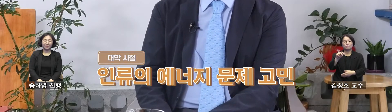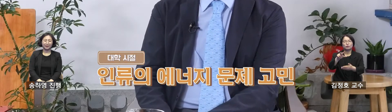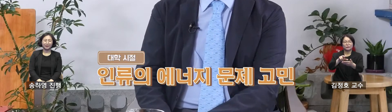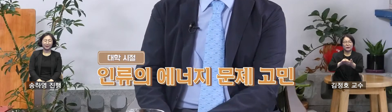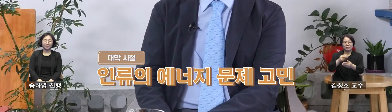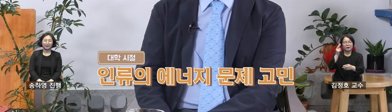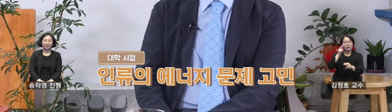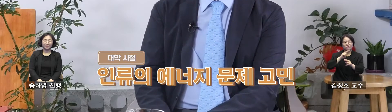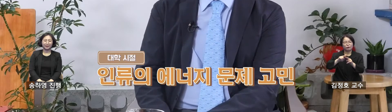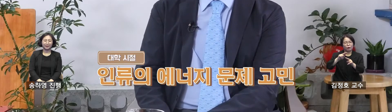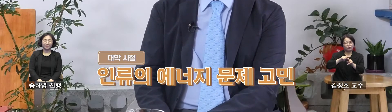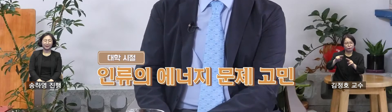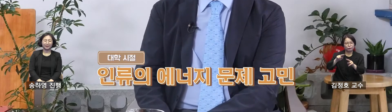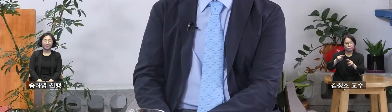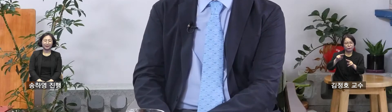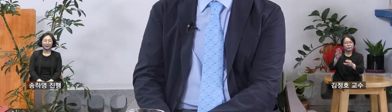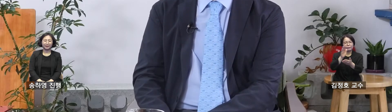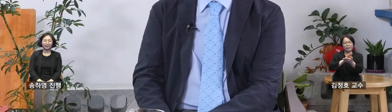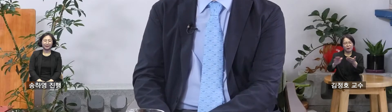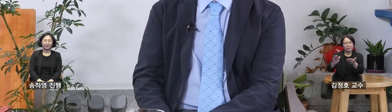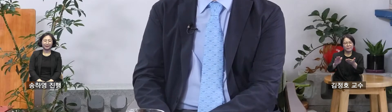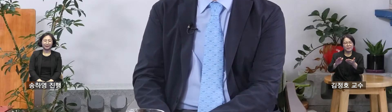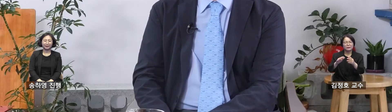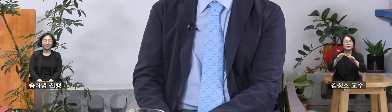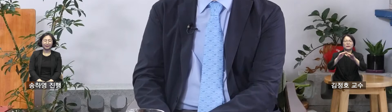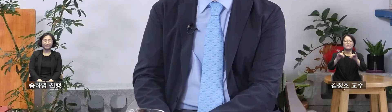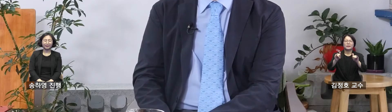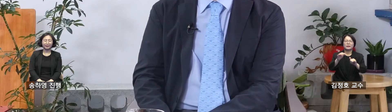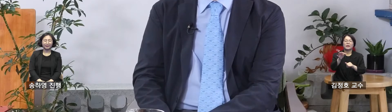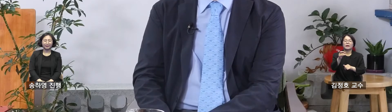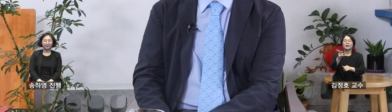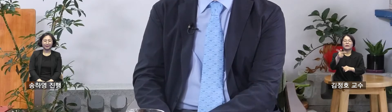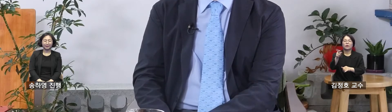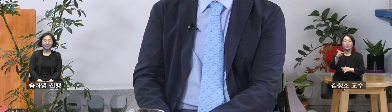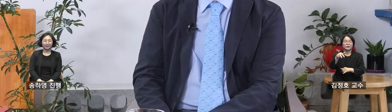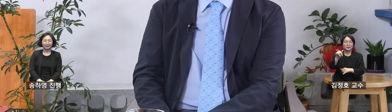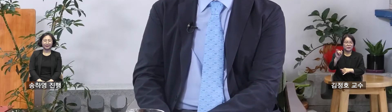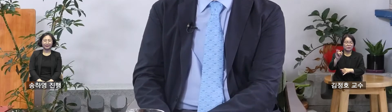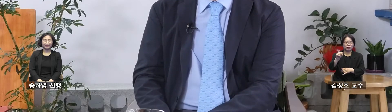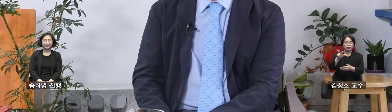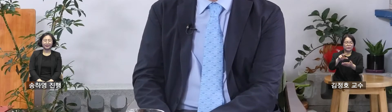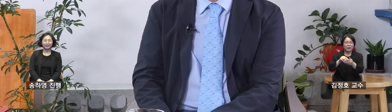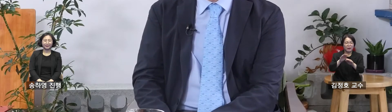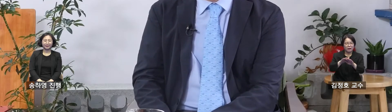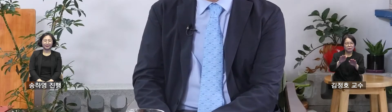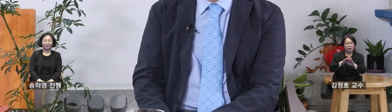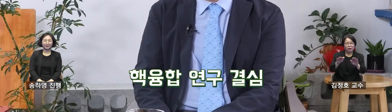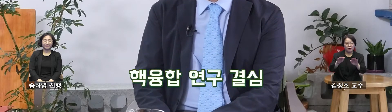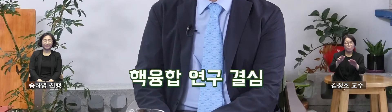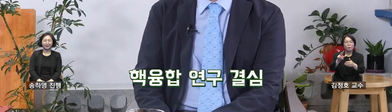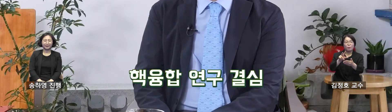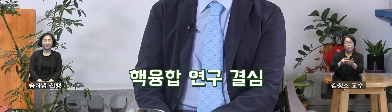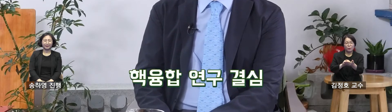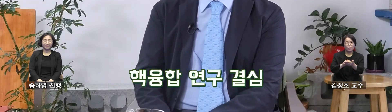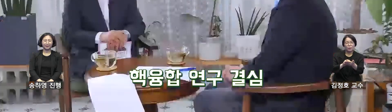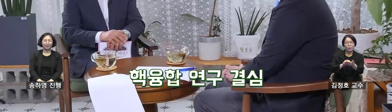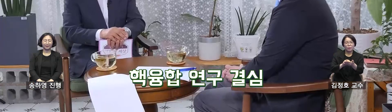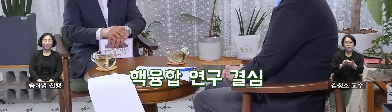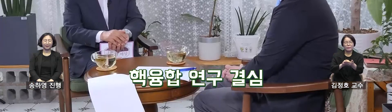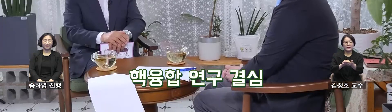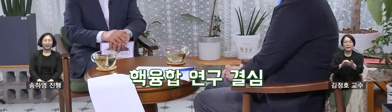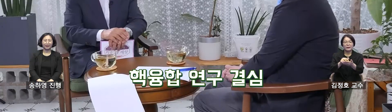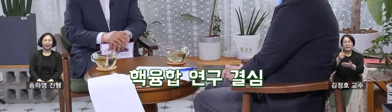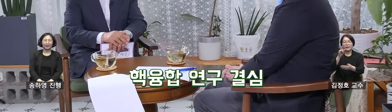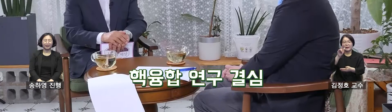석유가 고갈되고 그래서 인류 에너지 문제를 해결해 보자 이래서 지금 요즘 말하는 핵융합